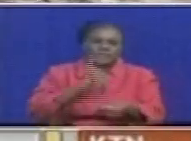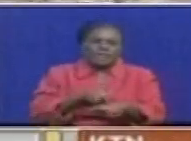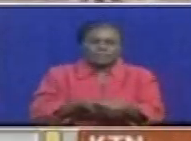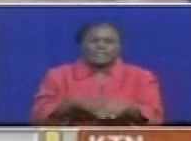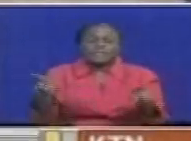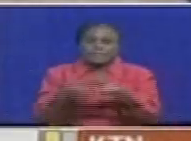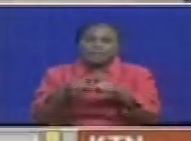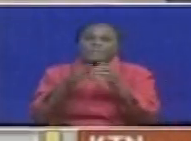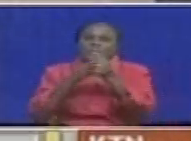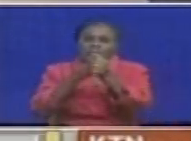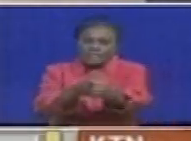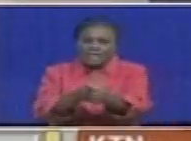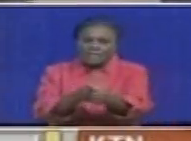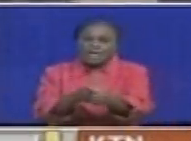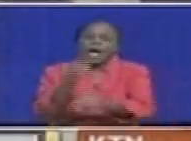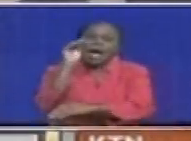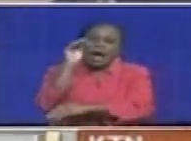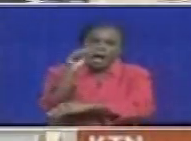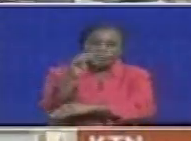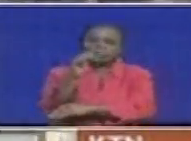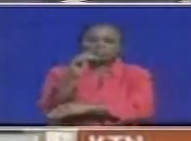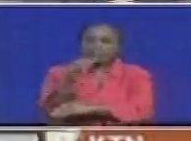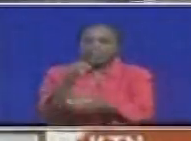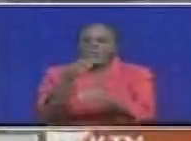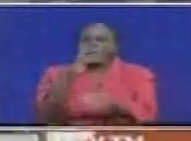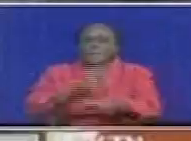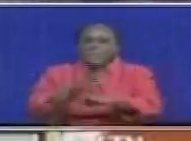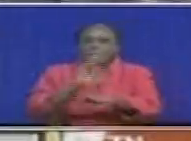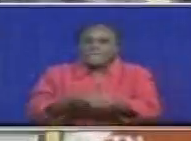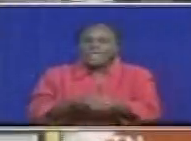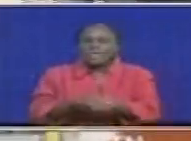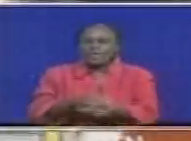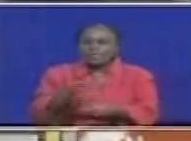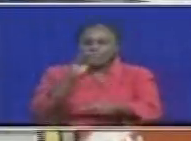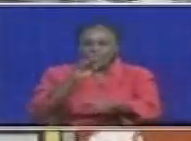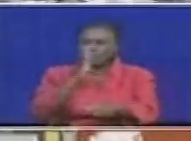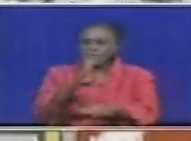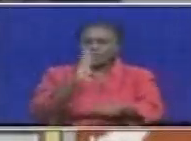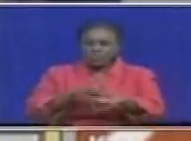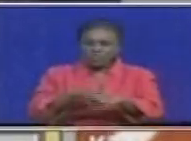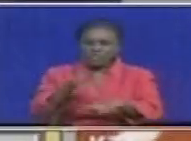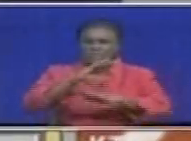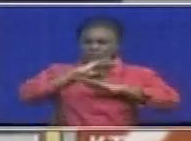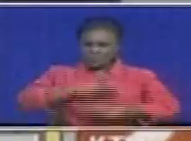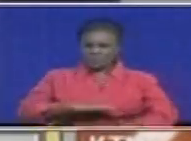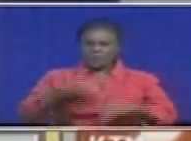Huku viongozi wakitakiwa kuwa kioo cha jamii, baadhi yao hawajaridhika kamwe na operesheni